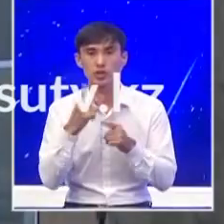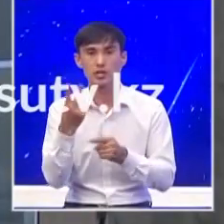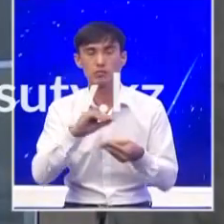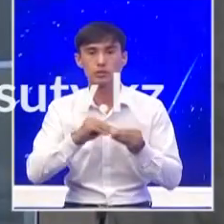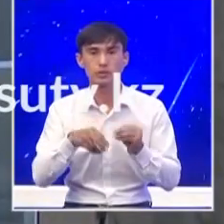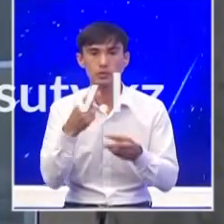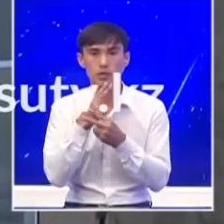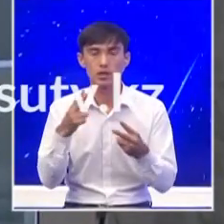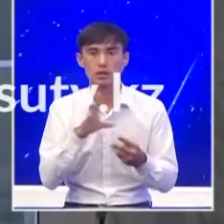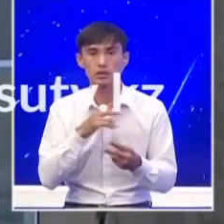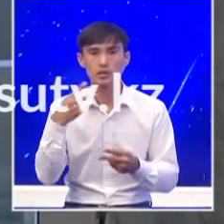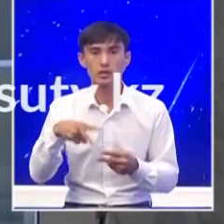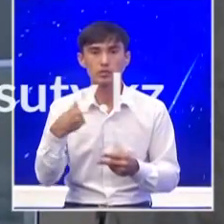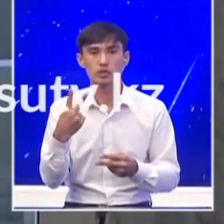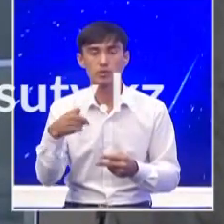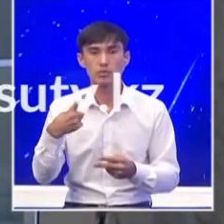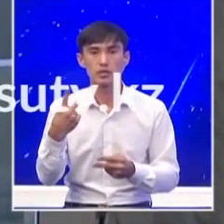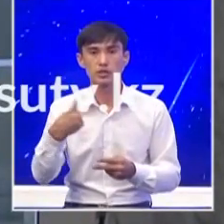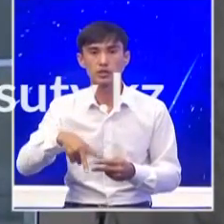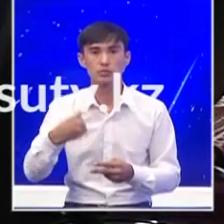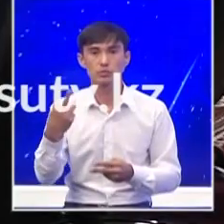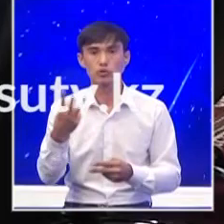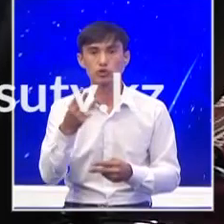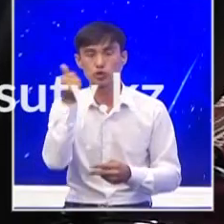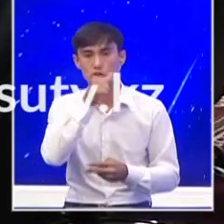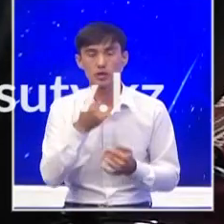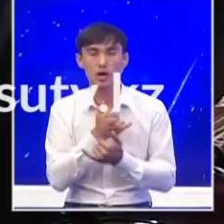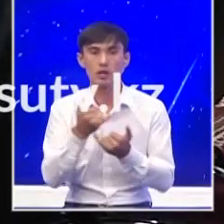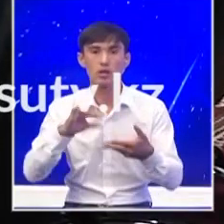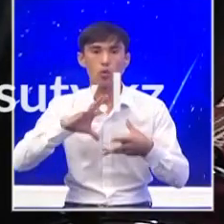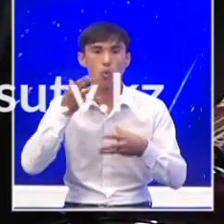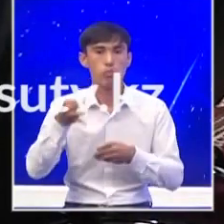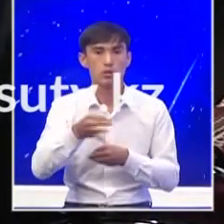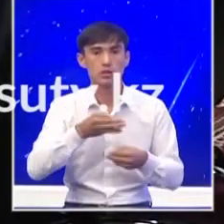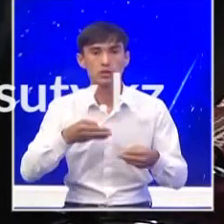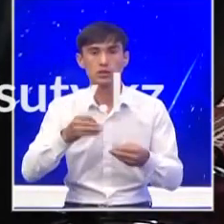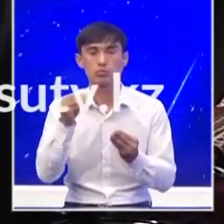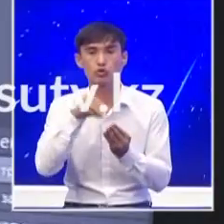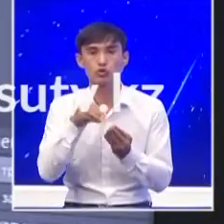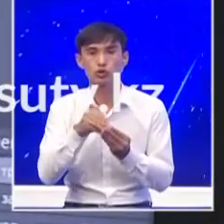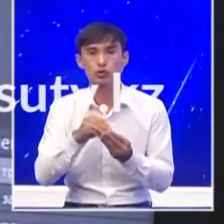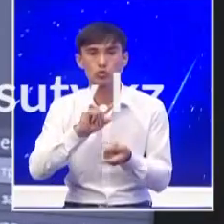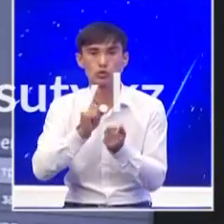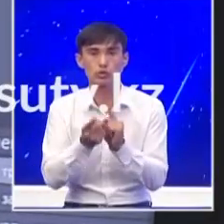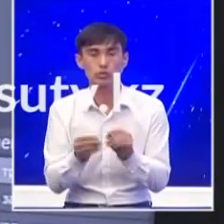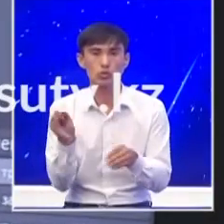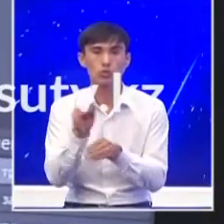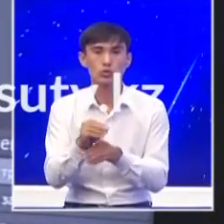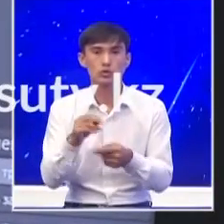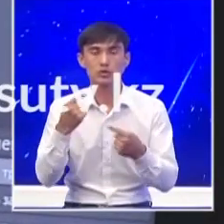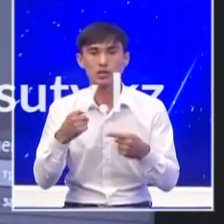Бір 2021-2023 жылдарға арналған облыстық бюджеттің шешіміне өзгерістер мен толықтырулар енгізілді.